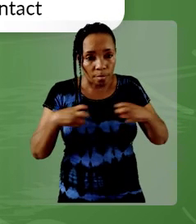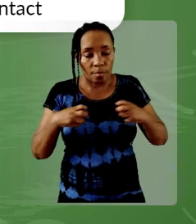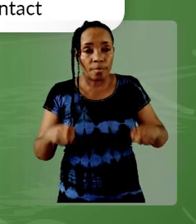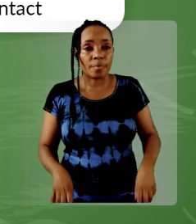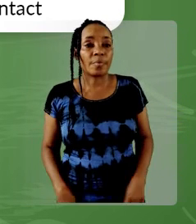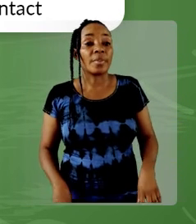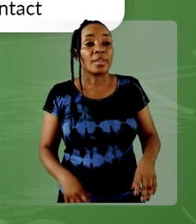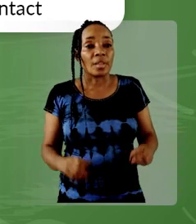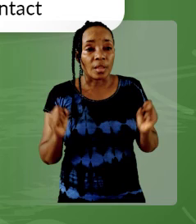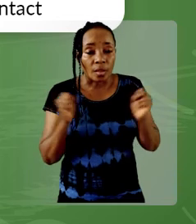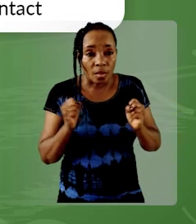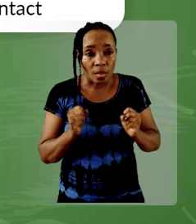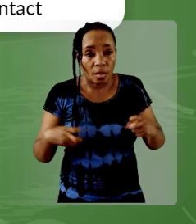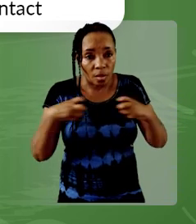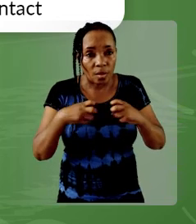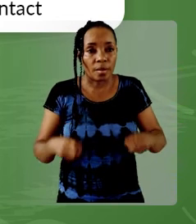Définition.